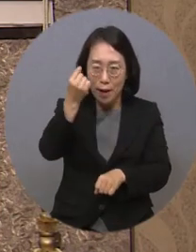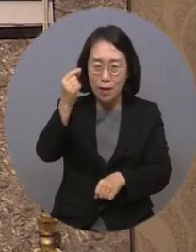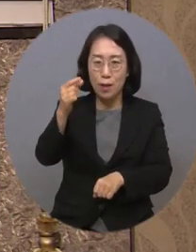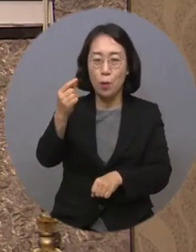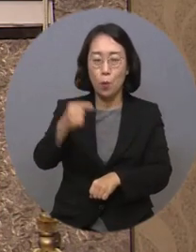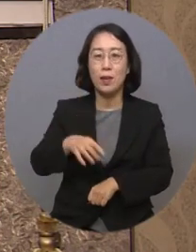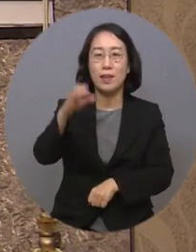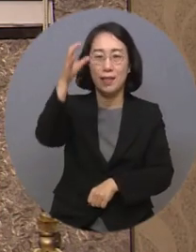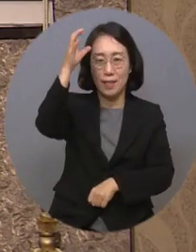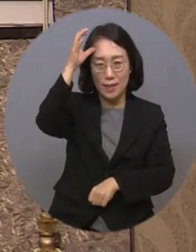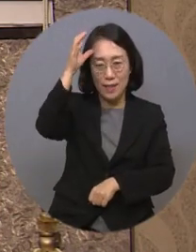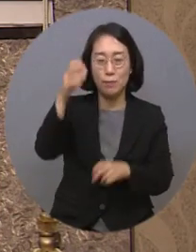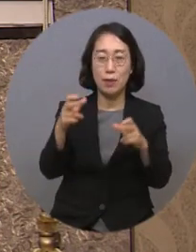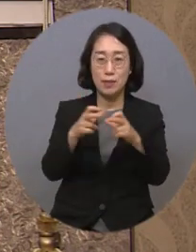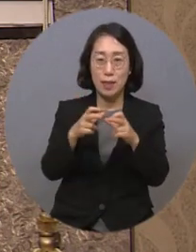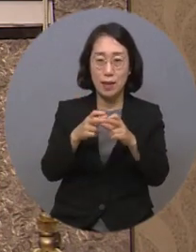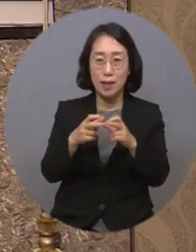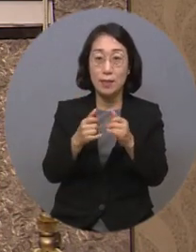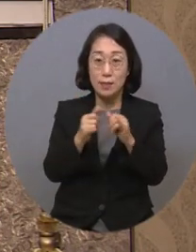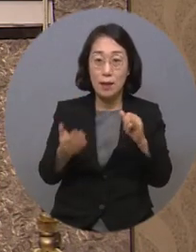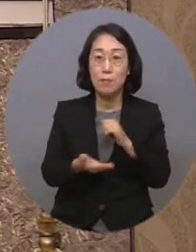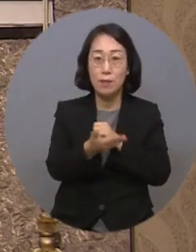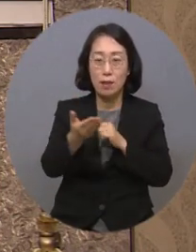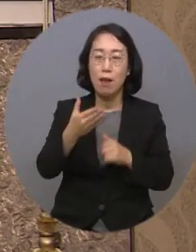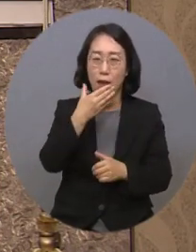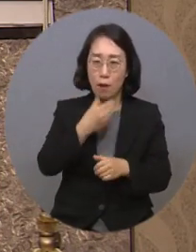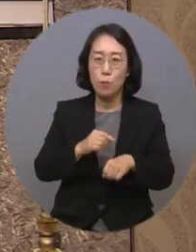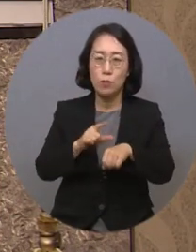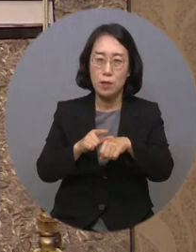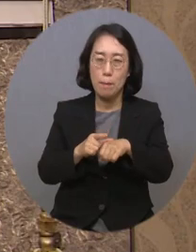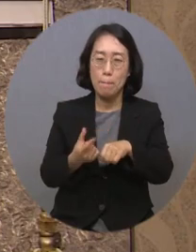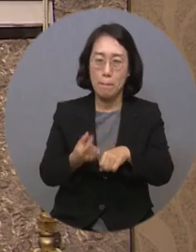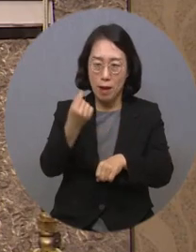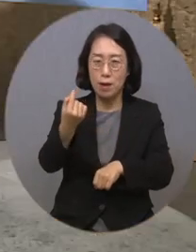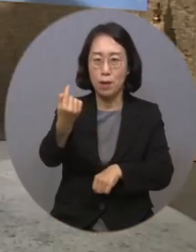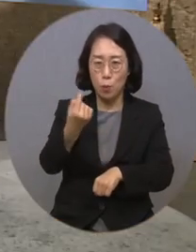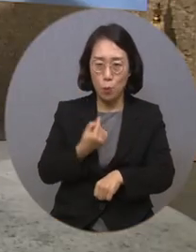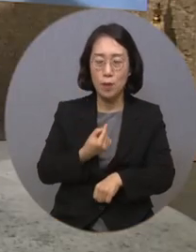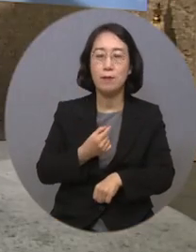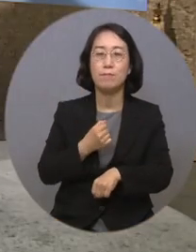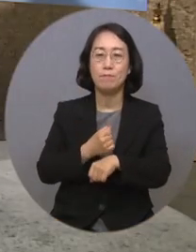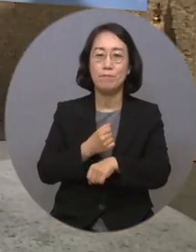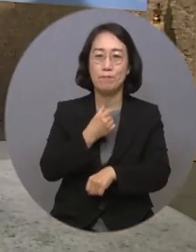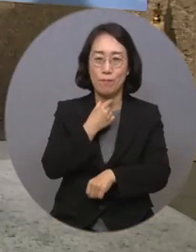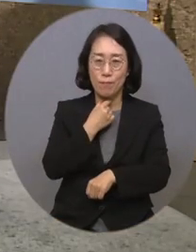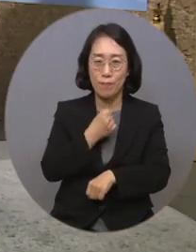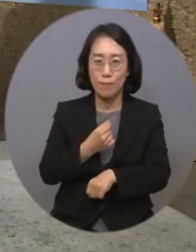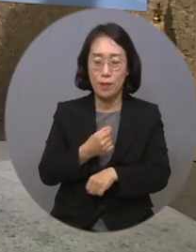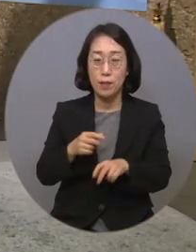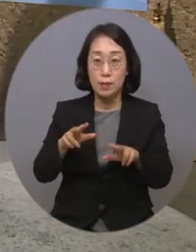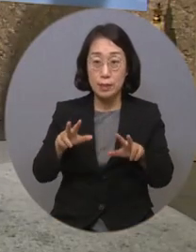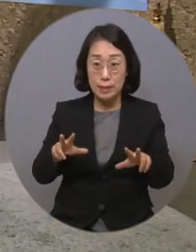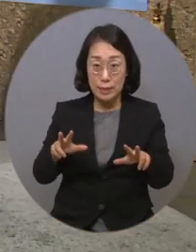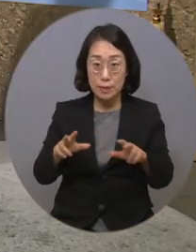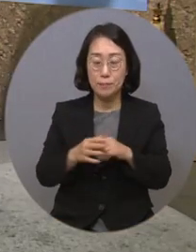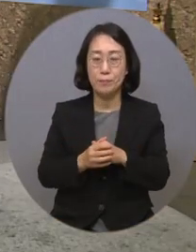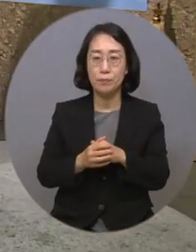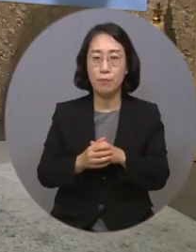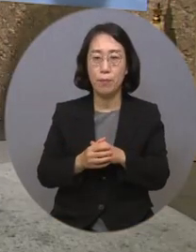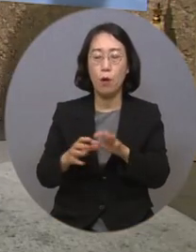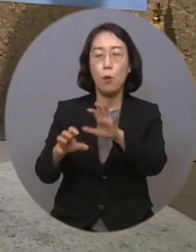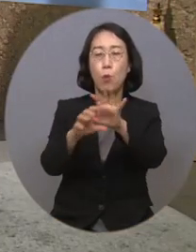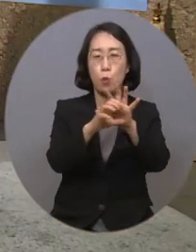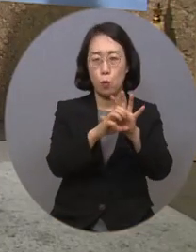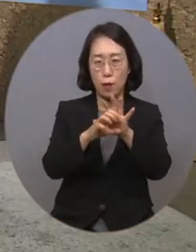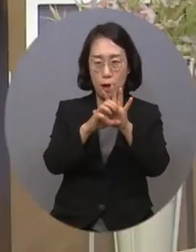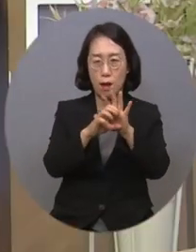좋겠습니다. 우리 장애인 친구들에게도 좀 행복한 시간이 빨리 다가왔으면 좋겠습니다. 네, 지금 현재 이제 말씀하신 것처럼 또